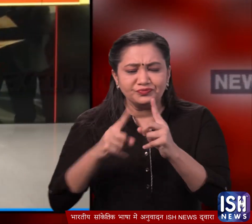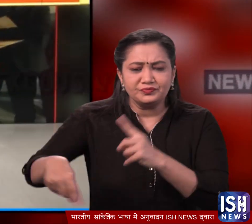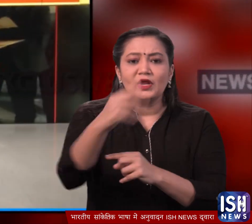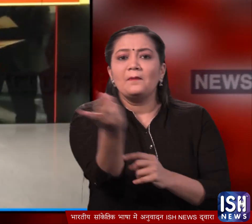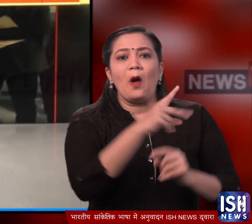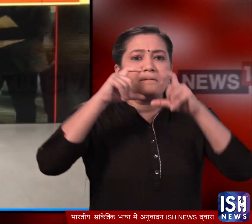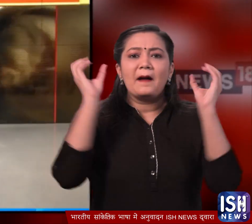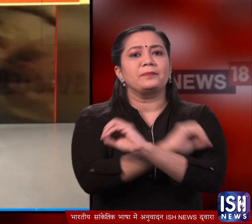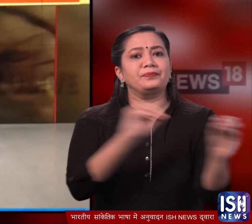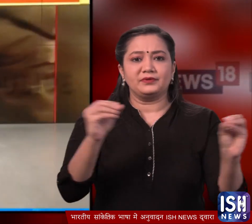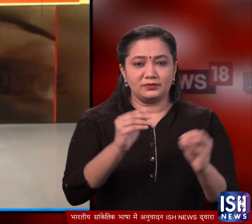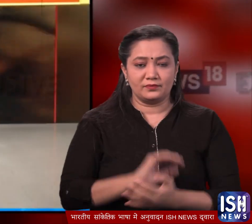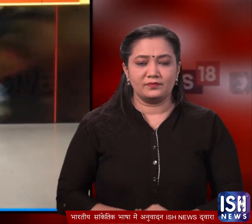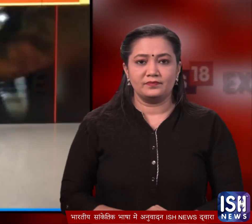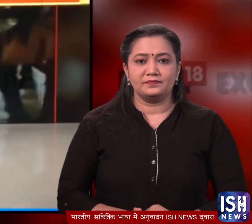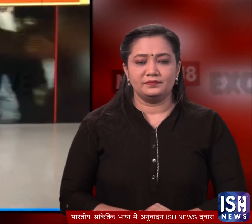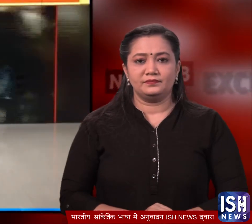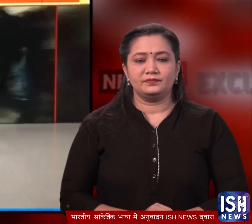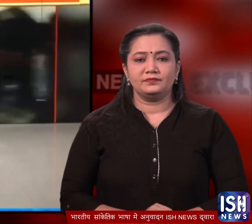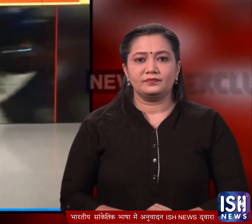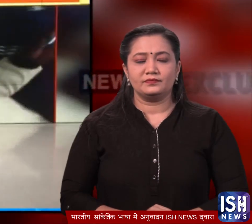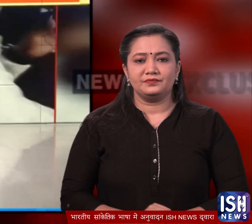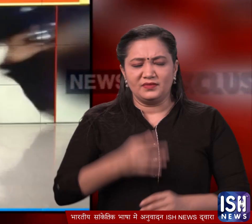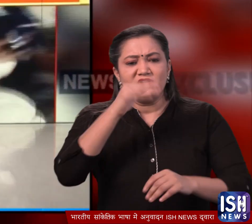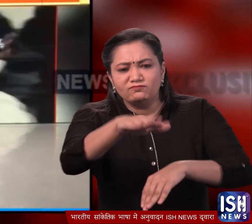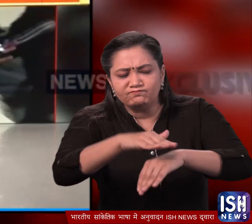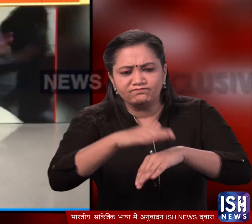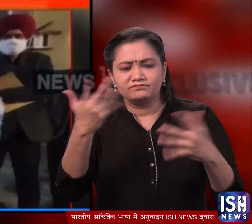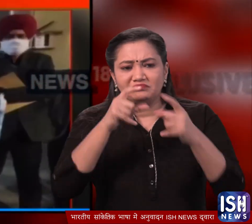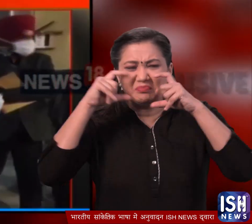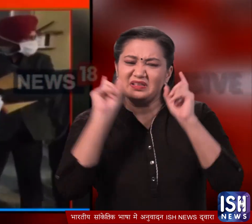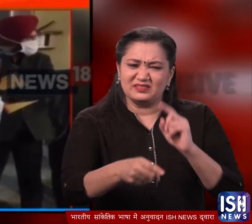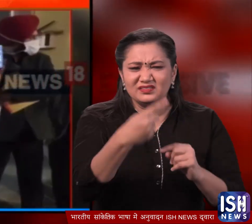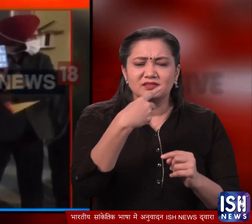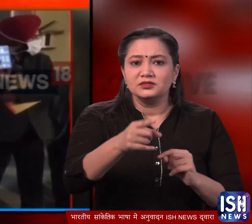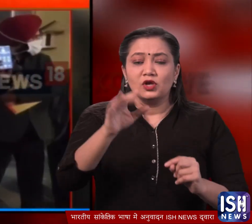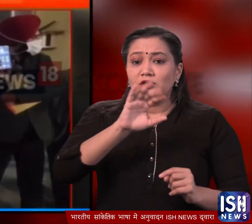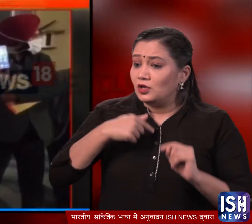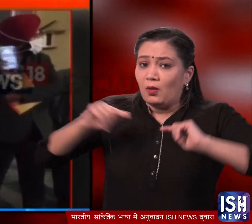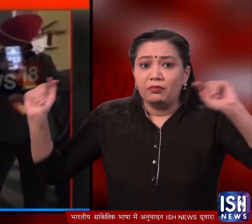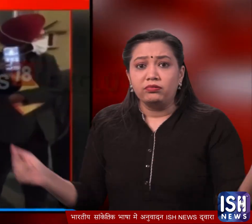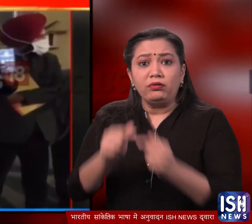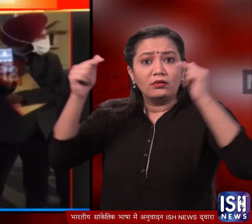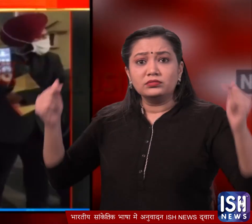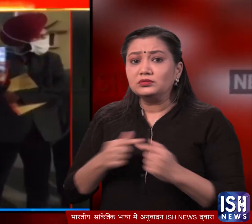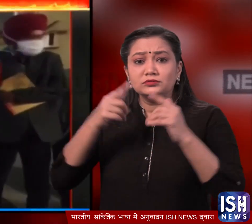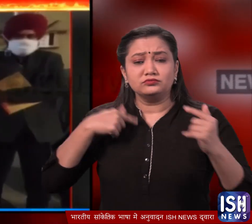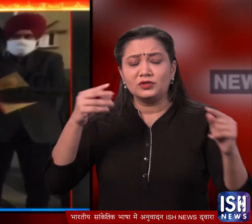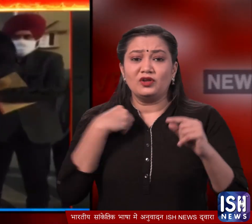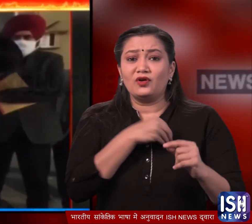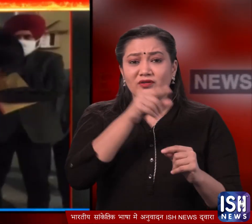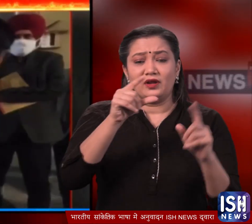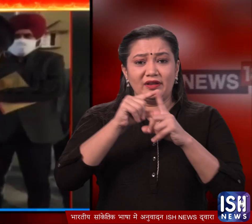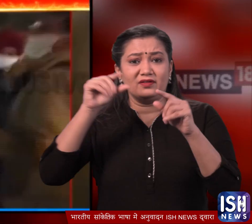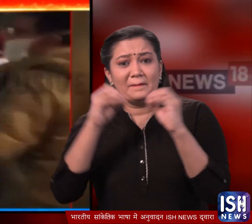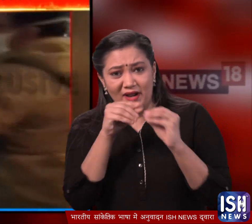कोरोना नियमों का पालन करवाने पहुंची, जहां दोनों बिना मास्क के घूमते पाए गए। और जब उनसे मास्क लगाने के लिए कहा गया तो वो अधिकारियों